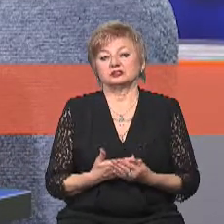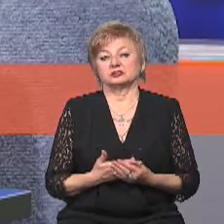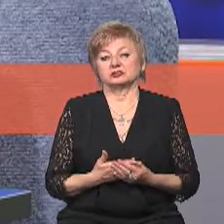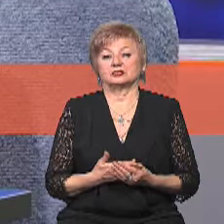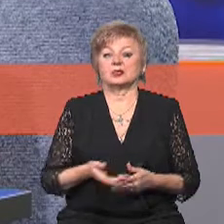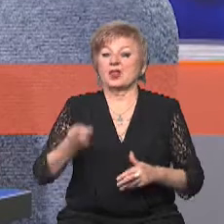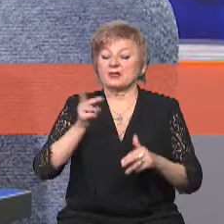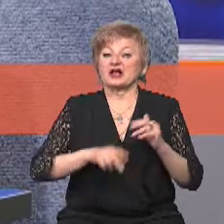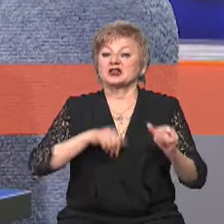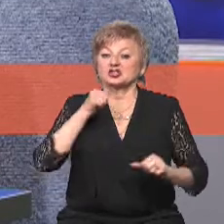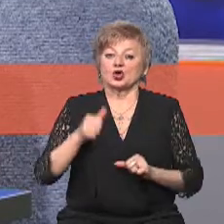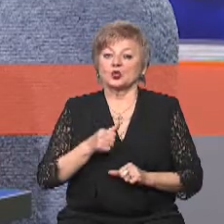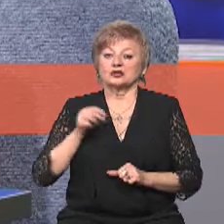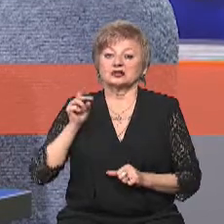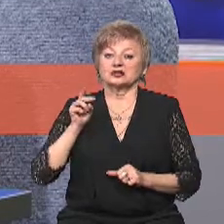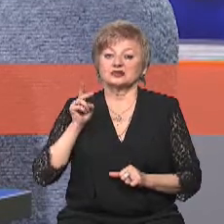наприкінці року,